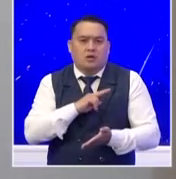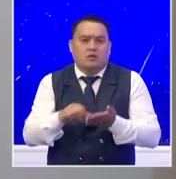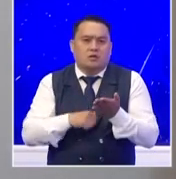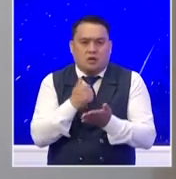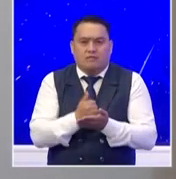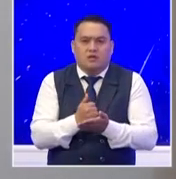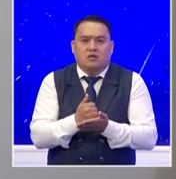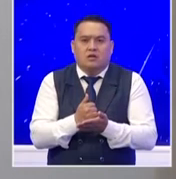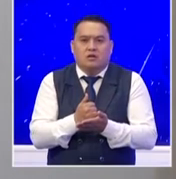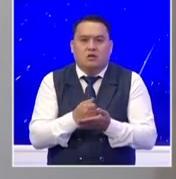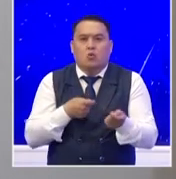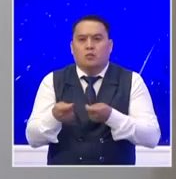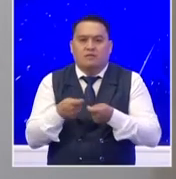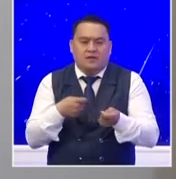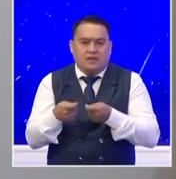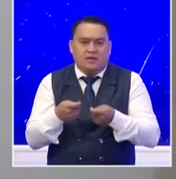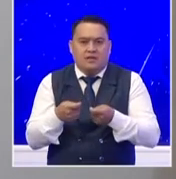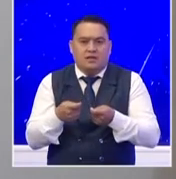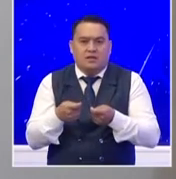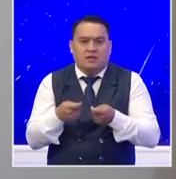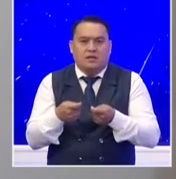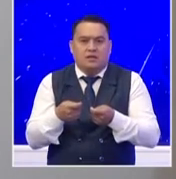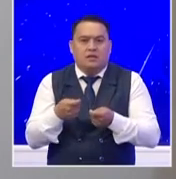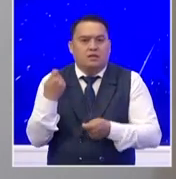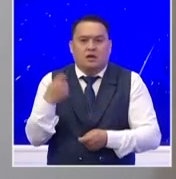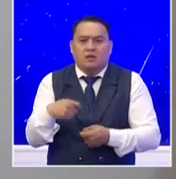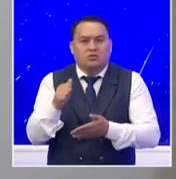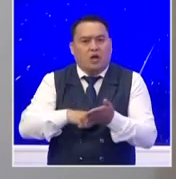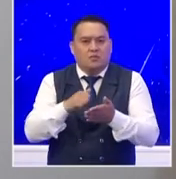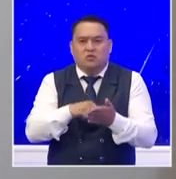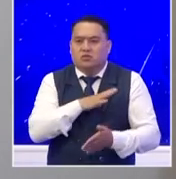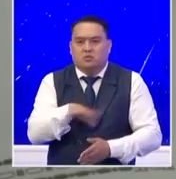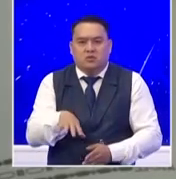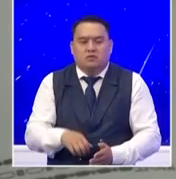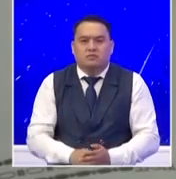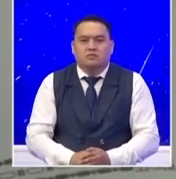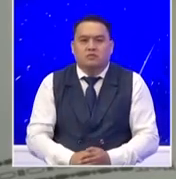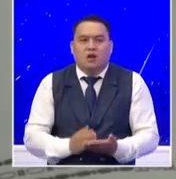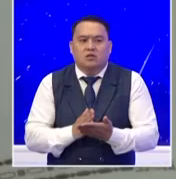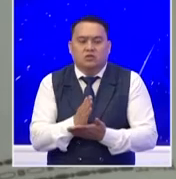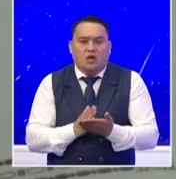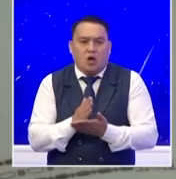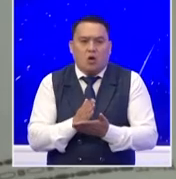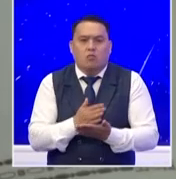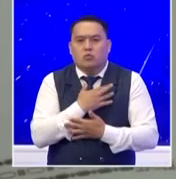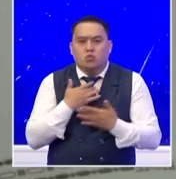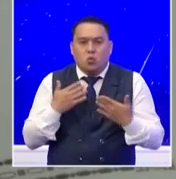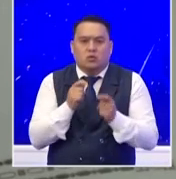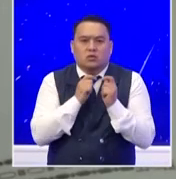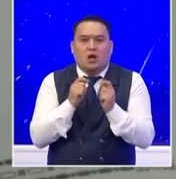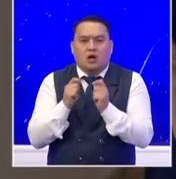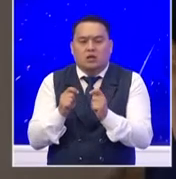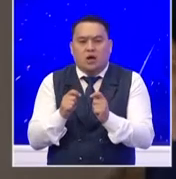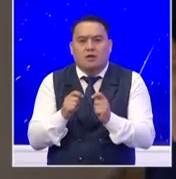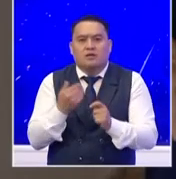главного управления никогда я замечаний не получала. Заслуженный ветеран имеет множество наград и